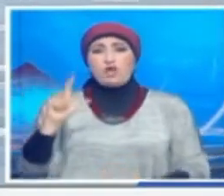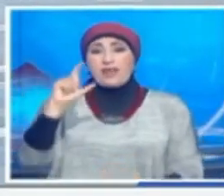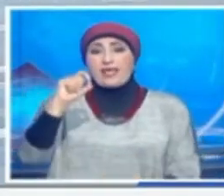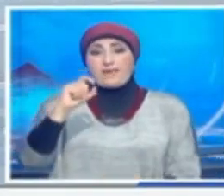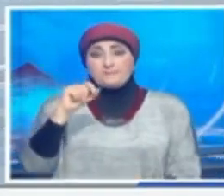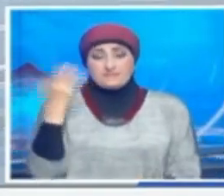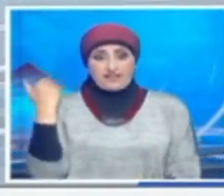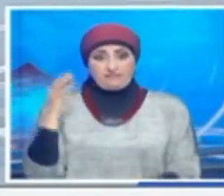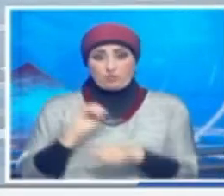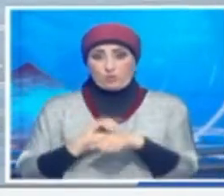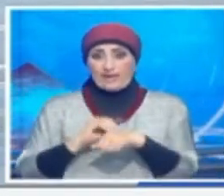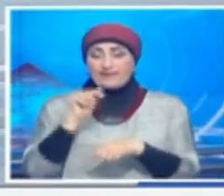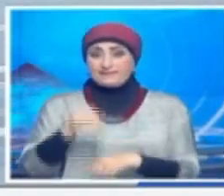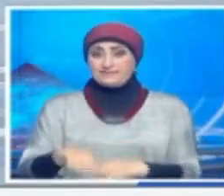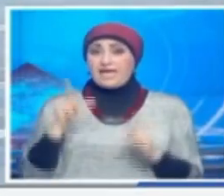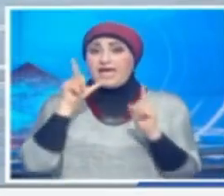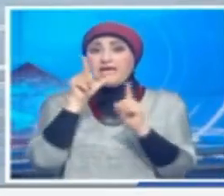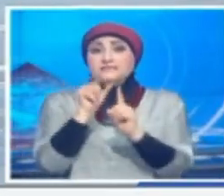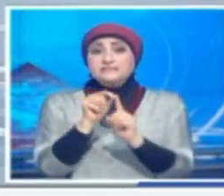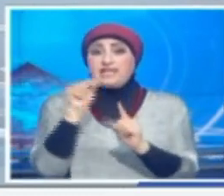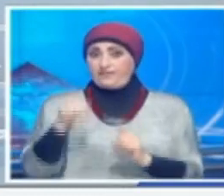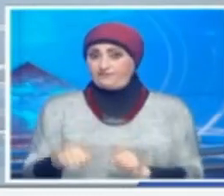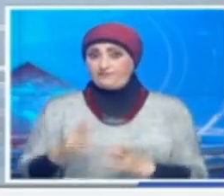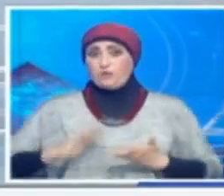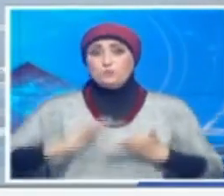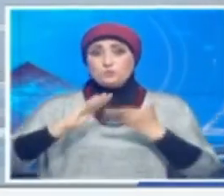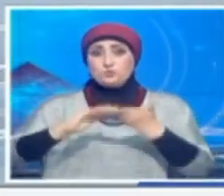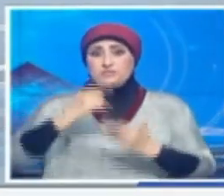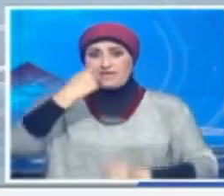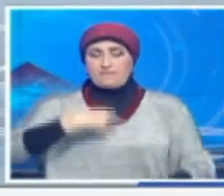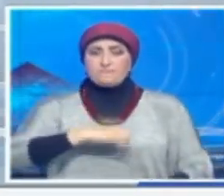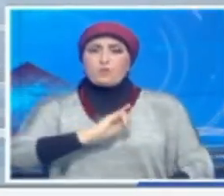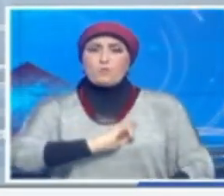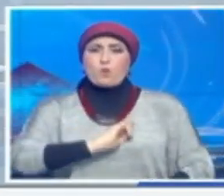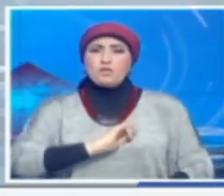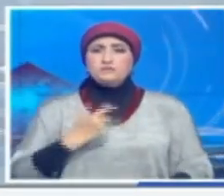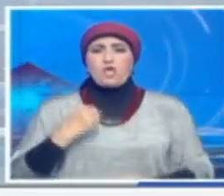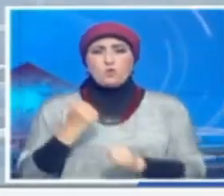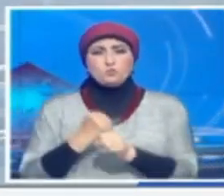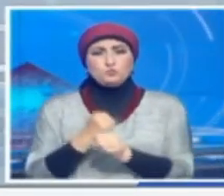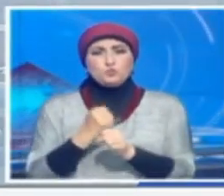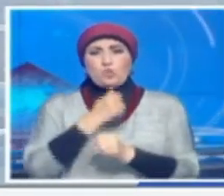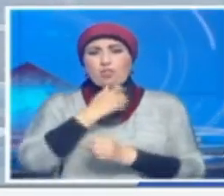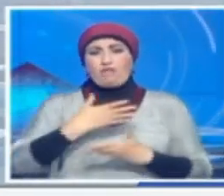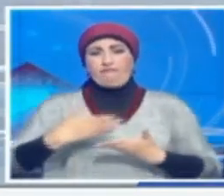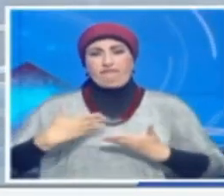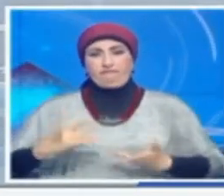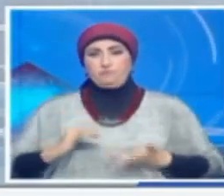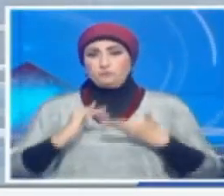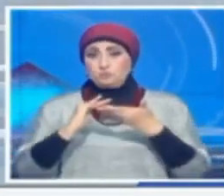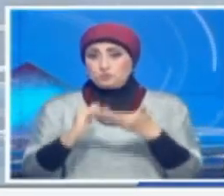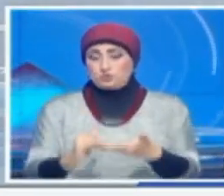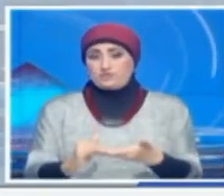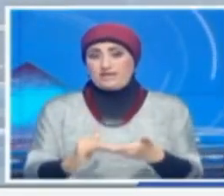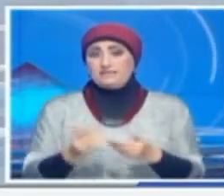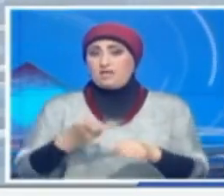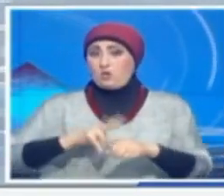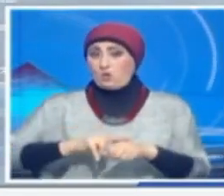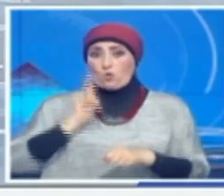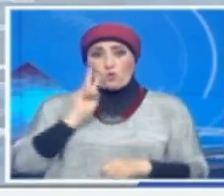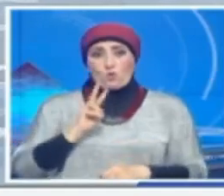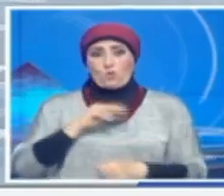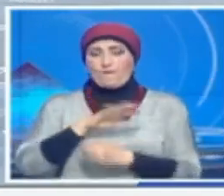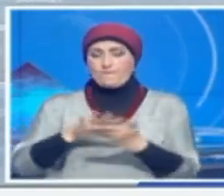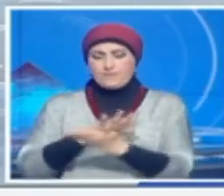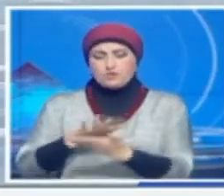الماضي. وأكد مدبولي أن الهدف الأساسي هو خدمة المواطن والعمل على تيسير مختلف الإجراءات بما